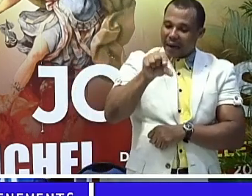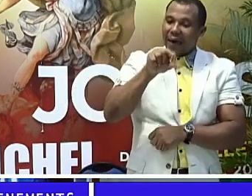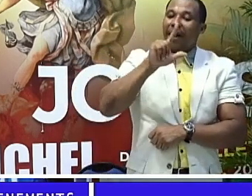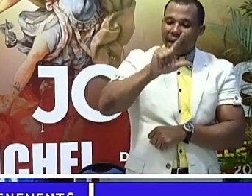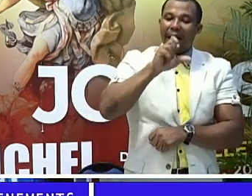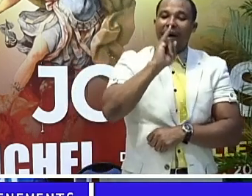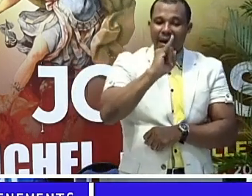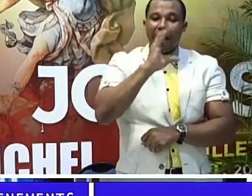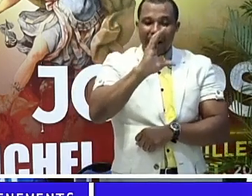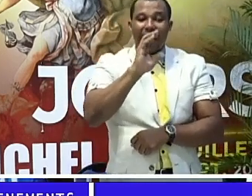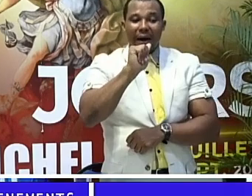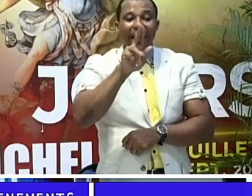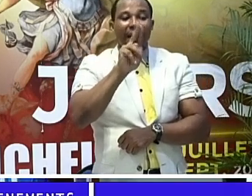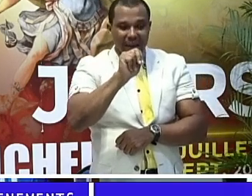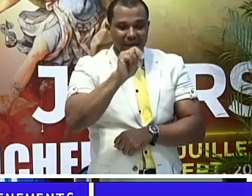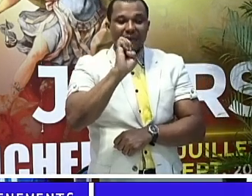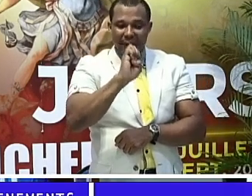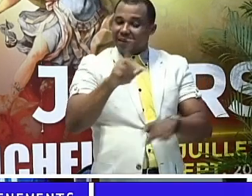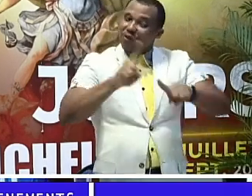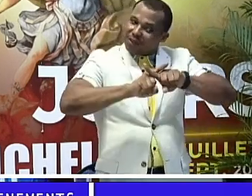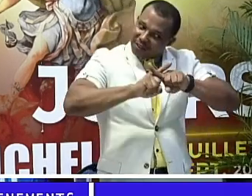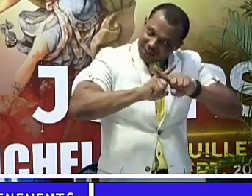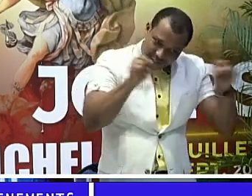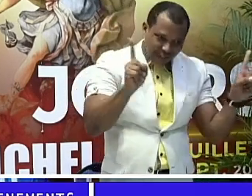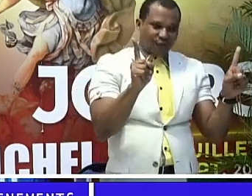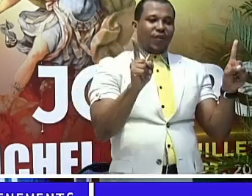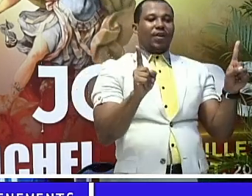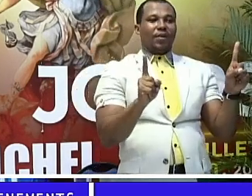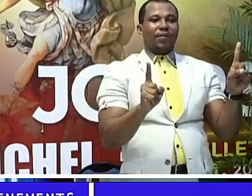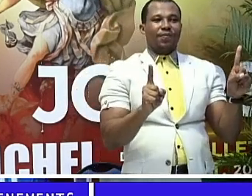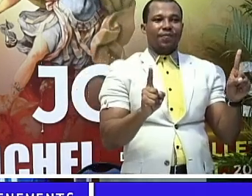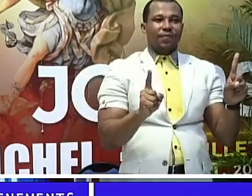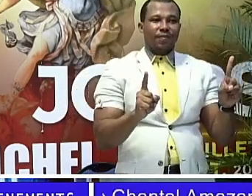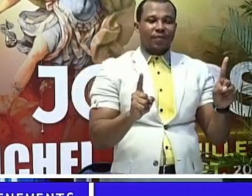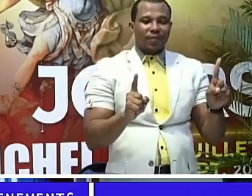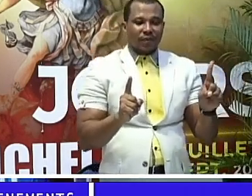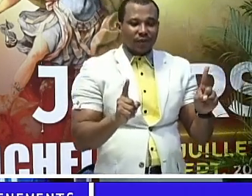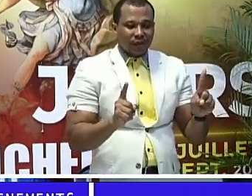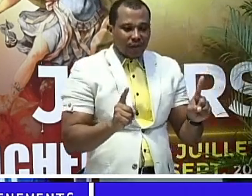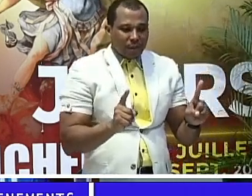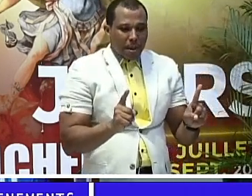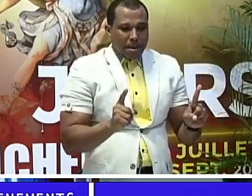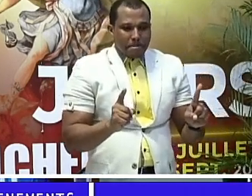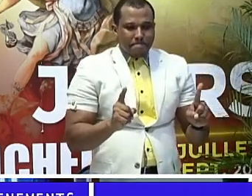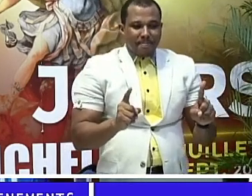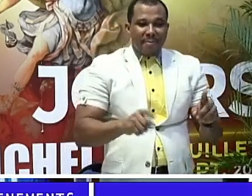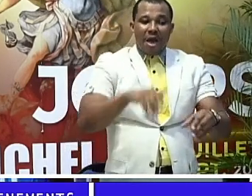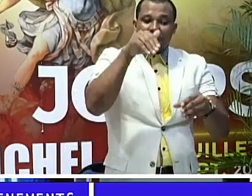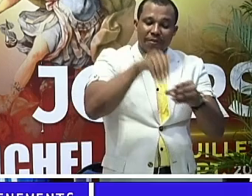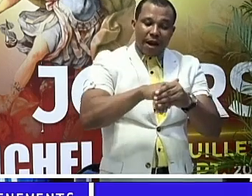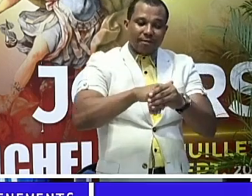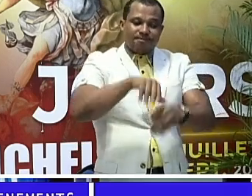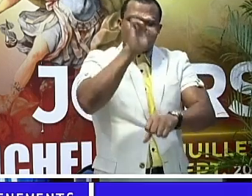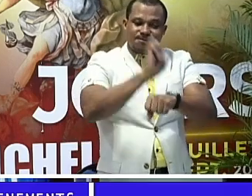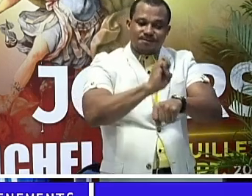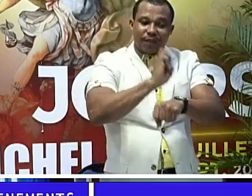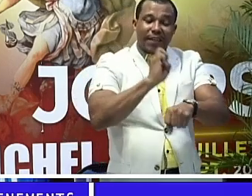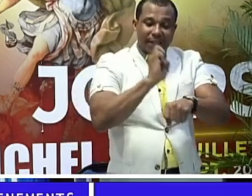la même structure apostolique là, pape François c'est un évêque, même genre tout dans l'église d'Haïti, il